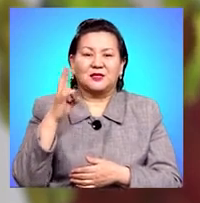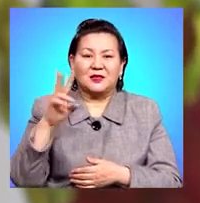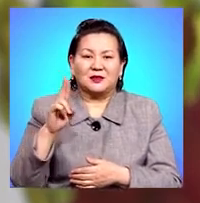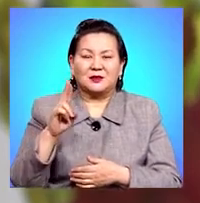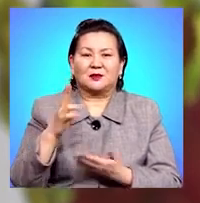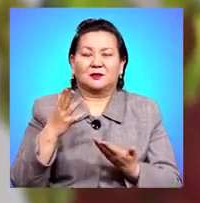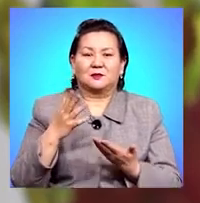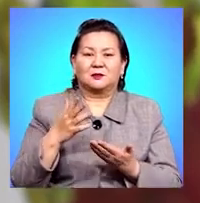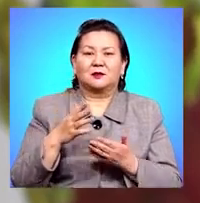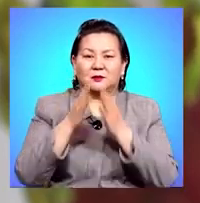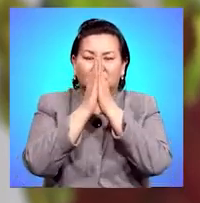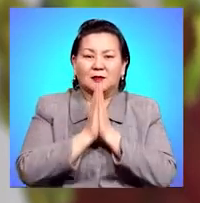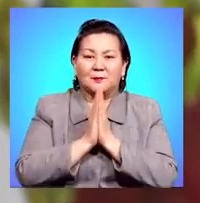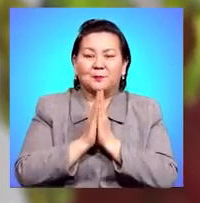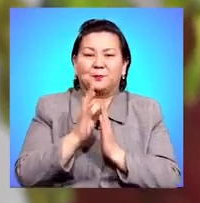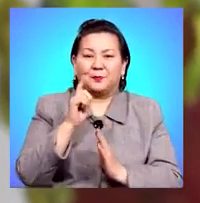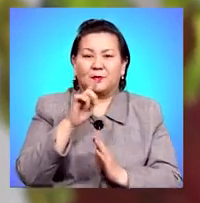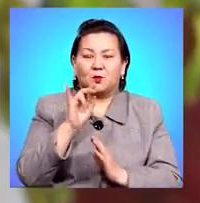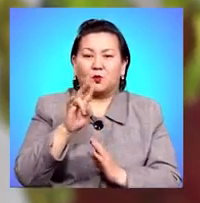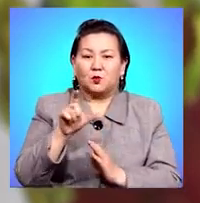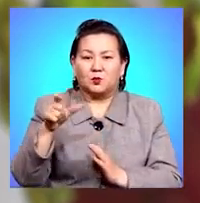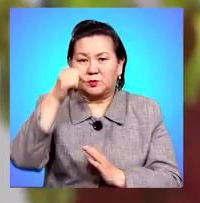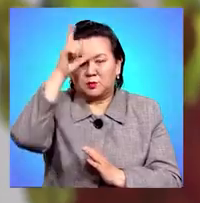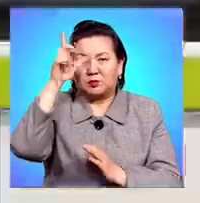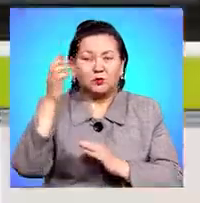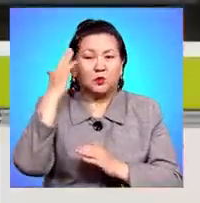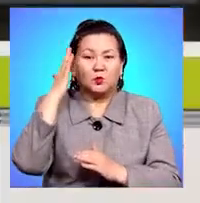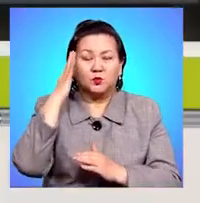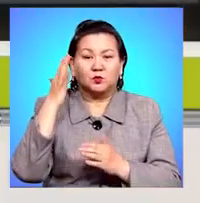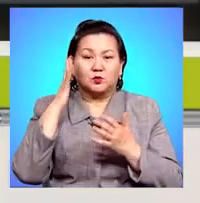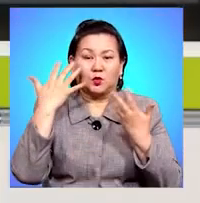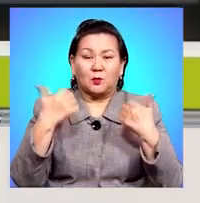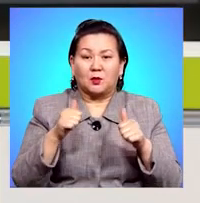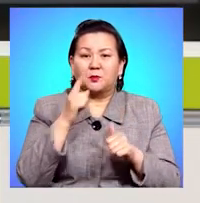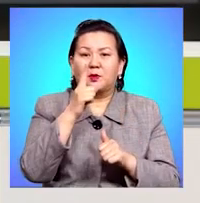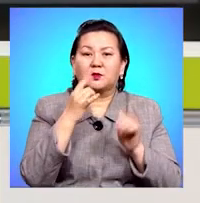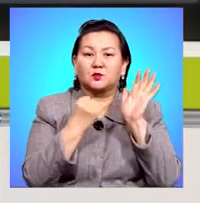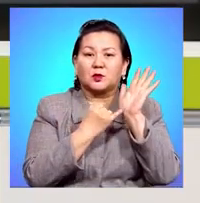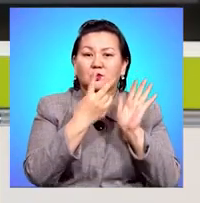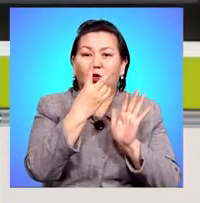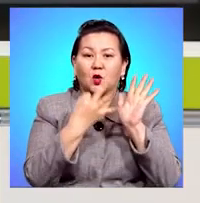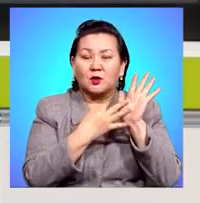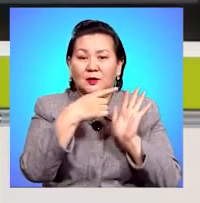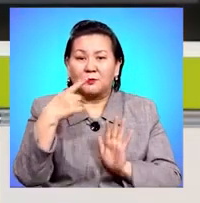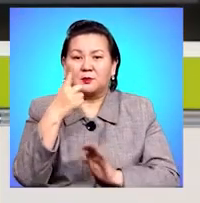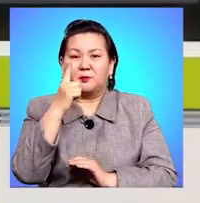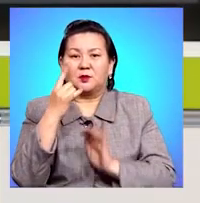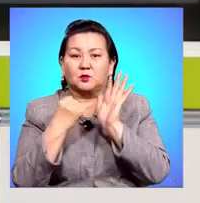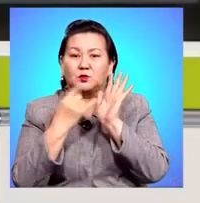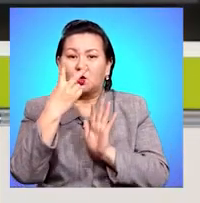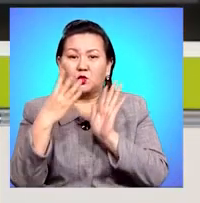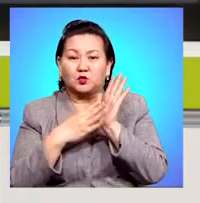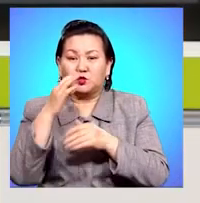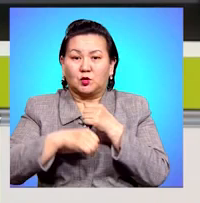Эрдэнэ Дайгүүш, Тойн Сандив тэргүүтэн эрдэмтэд үлдэрдэн зохион байгуулж 1628-аас 1629 оны